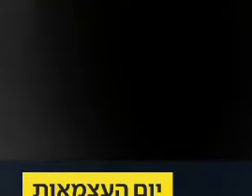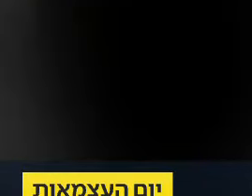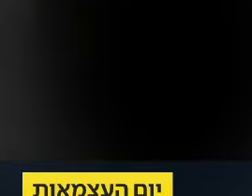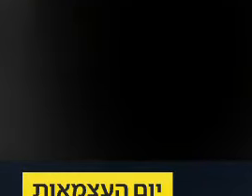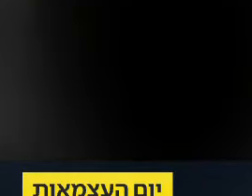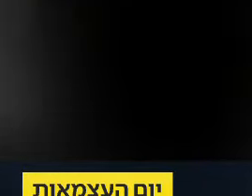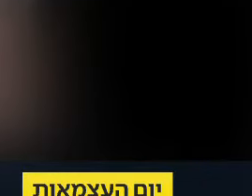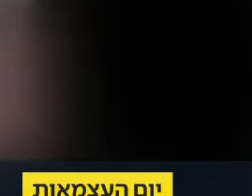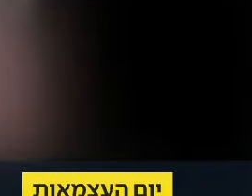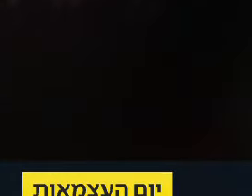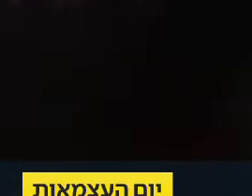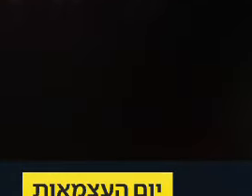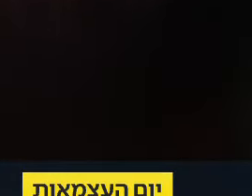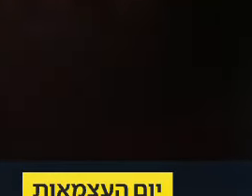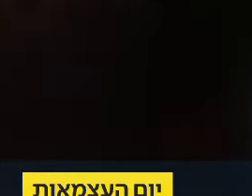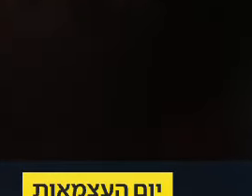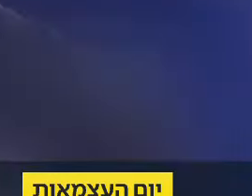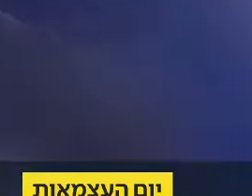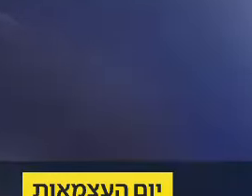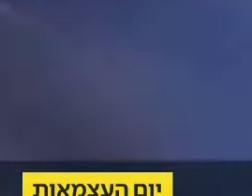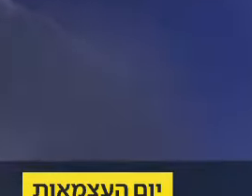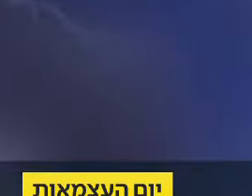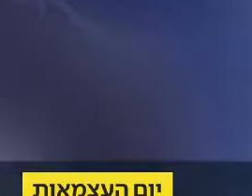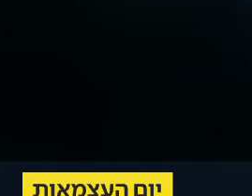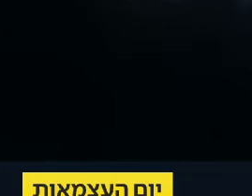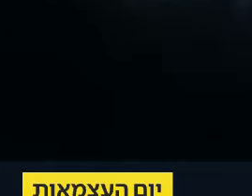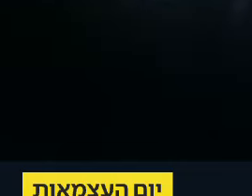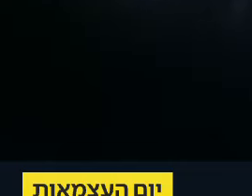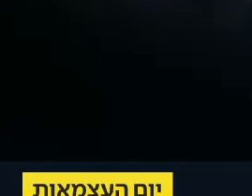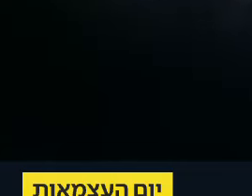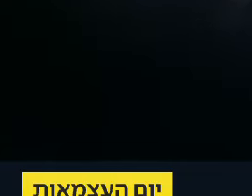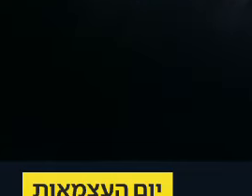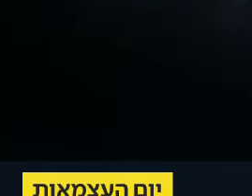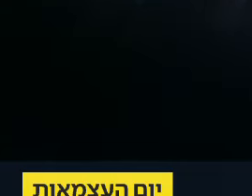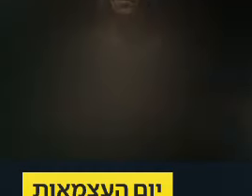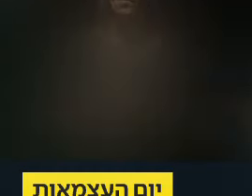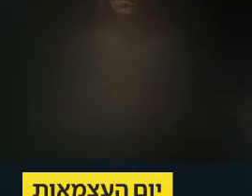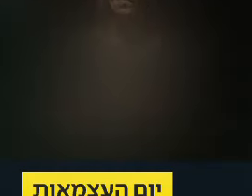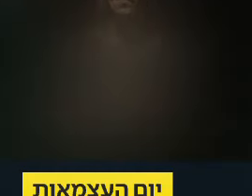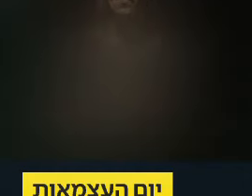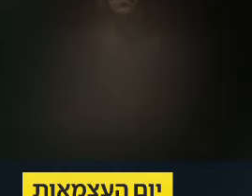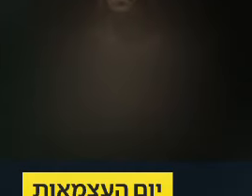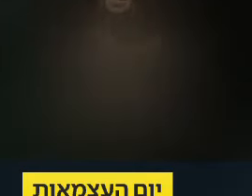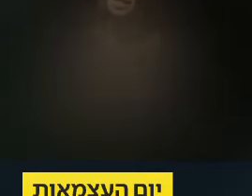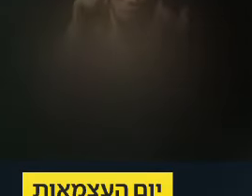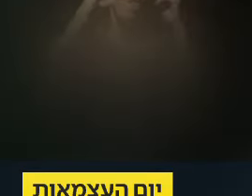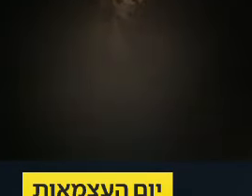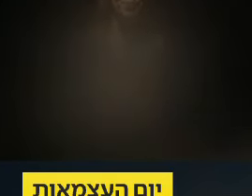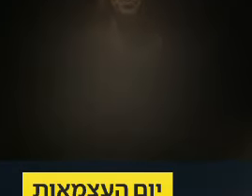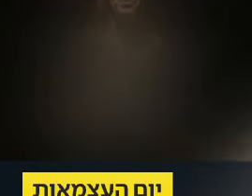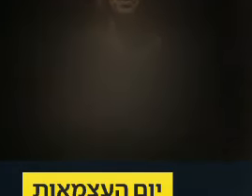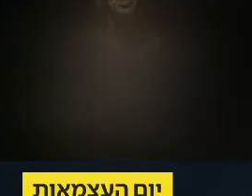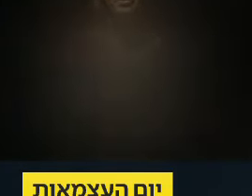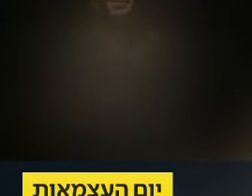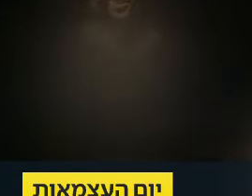שסייעו לאזרחים בימים שאחרי השבעה באוקטובר, קיבלו בזה אחר זה משואות כמחאה על התנהלות הממשלה. זה לא כבוד גדול להיות פה.